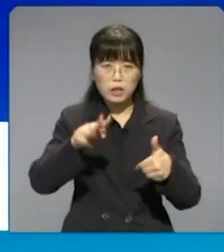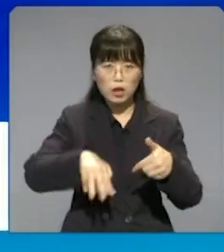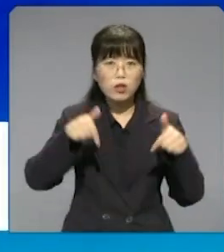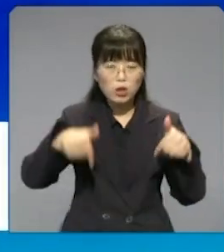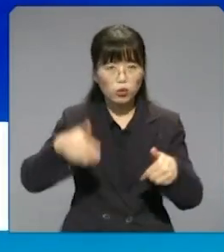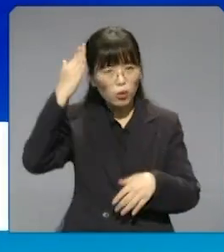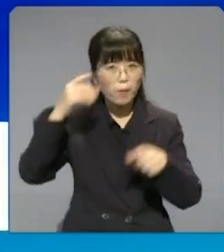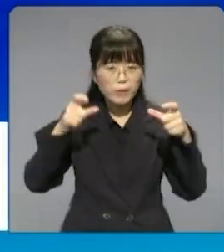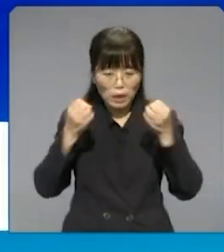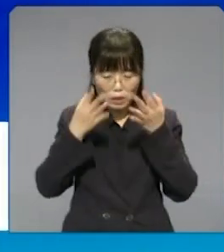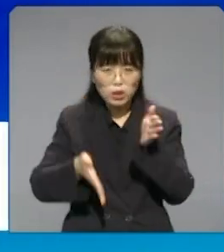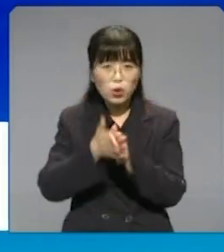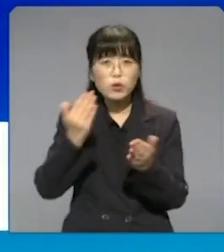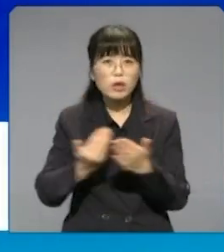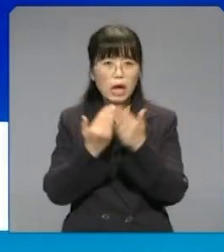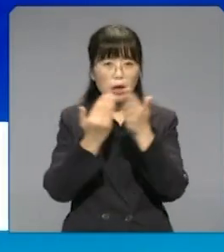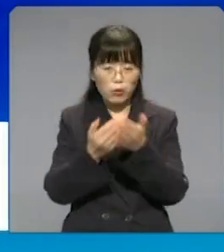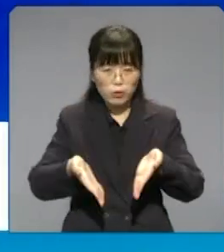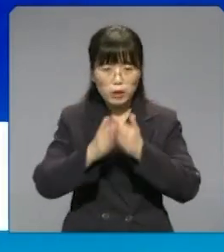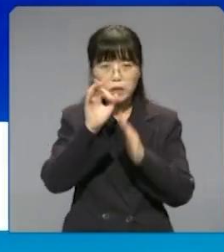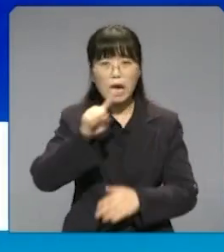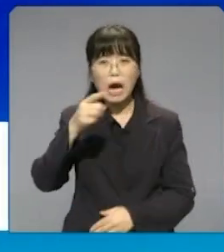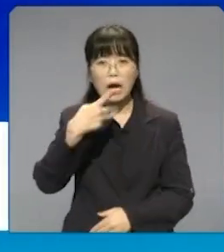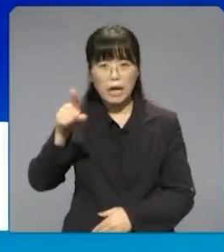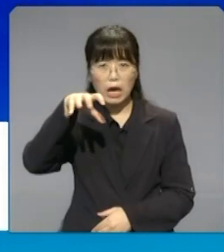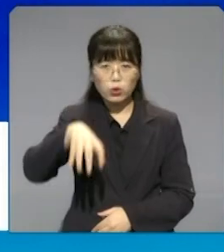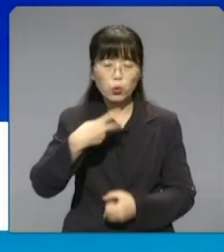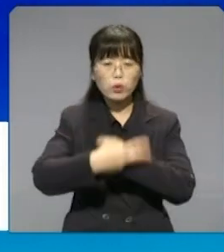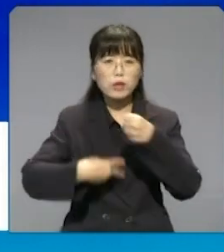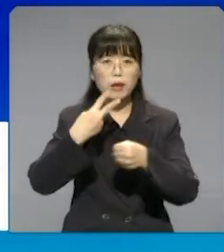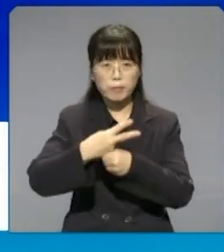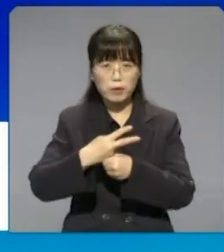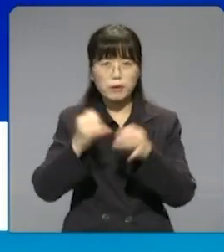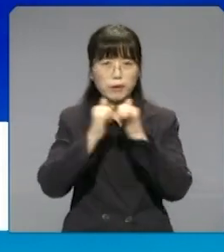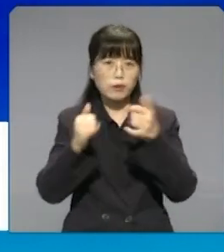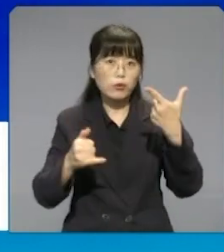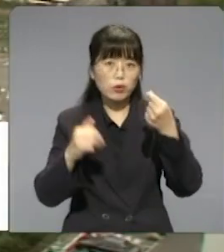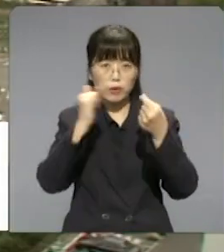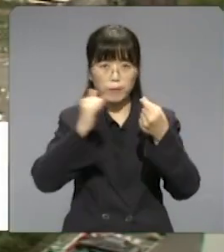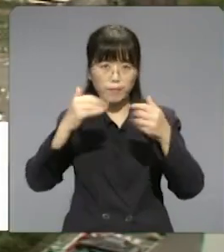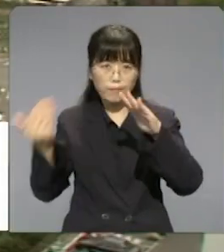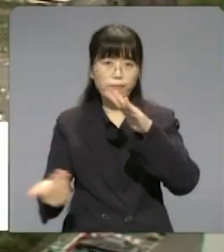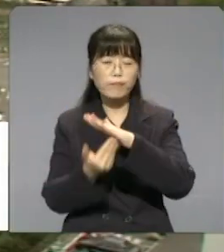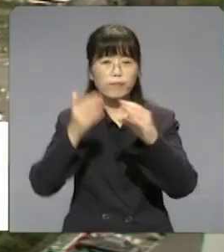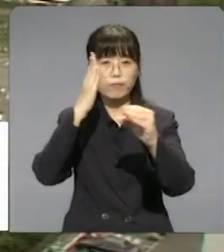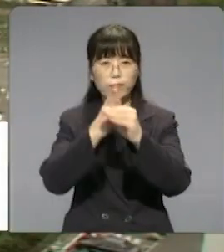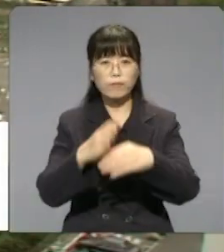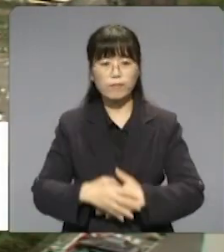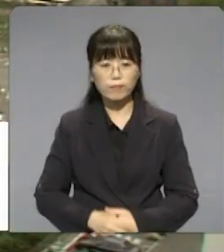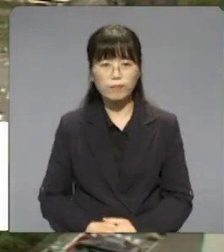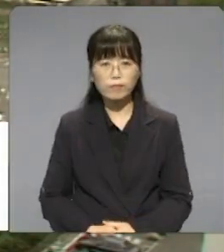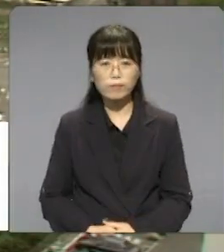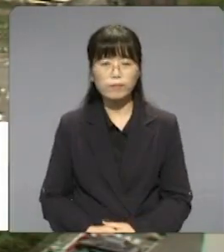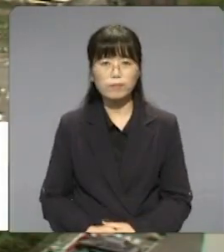인천 서구 검단신도시개발로 신설된 아라동이 2년만에 인구 6만 명을 달성했습니다